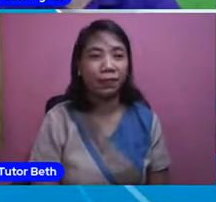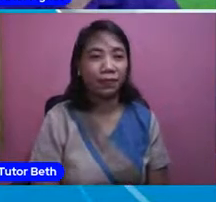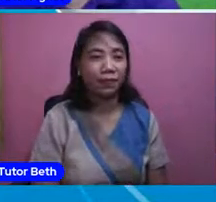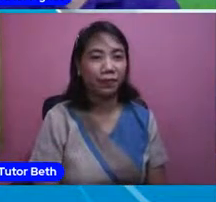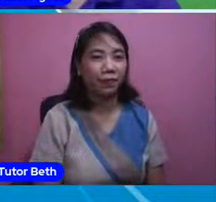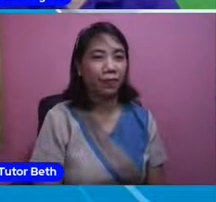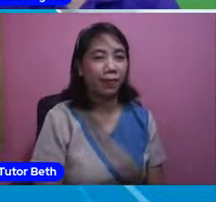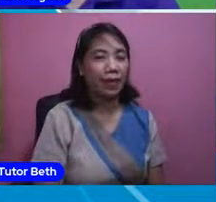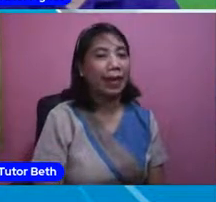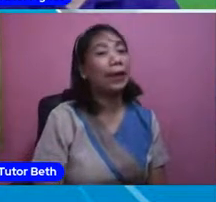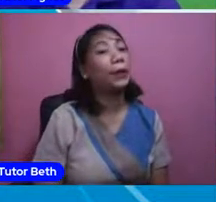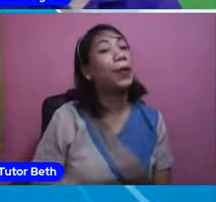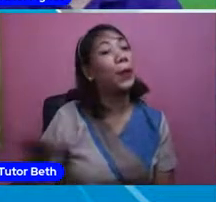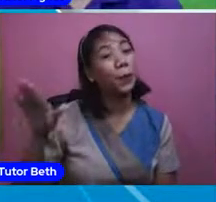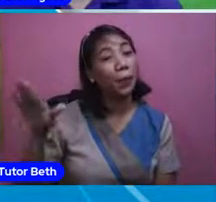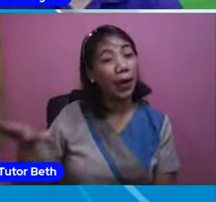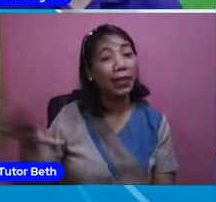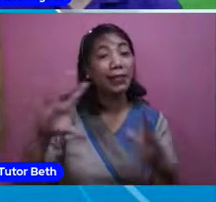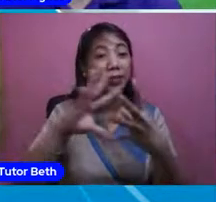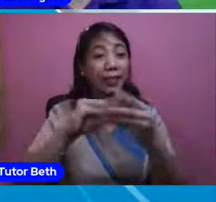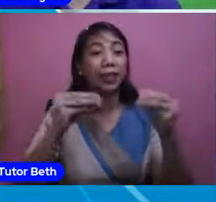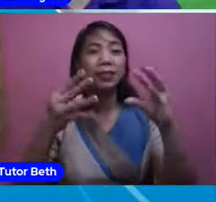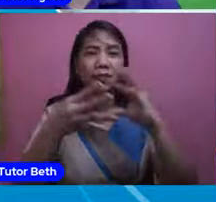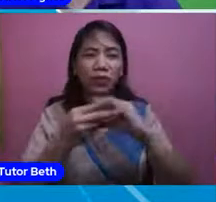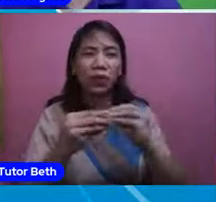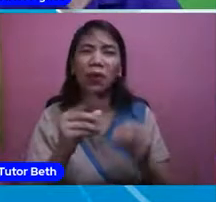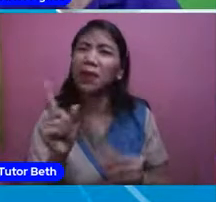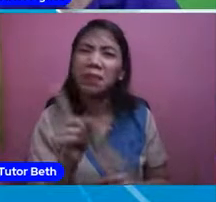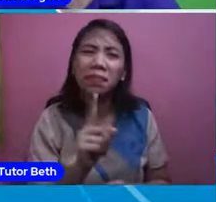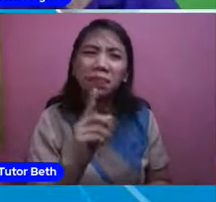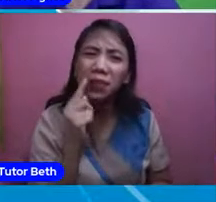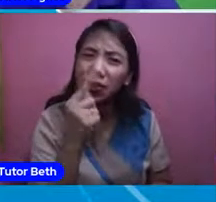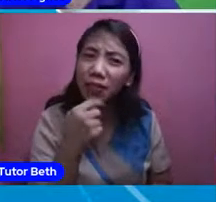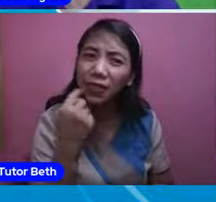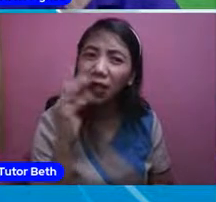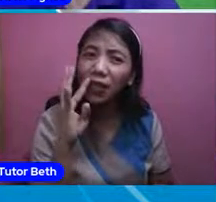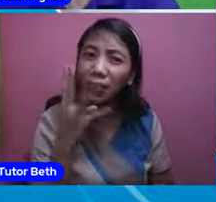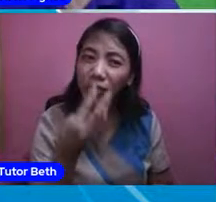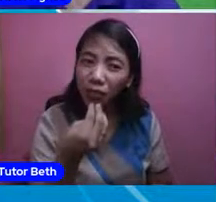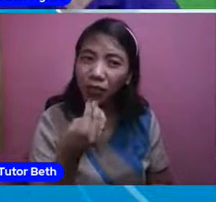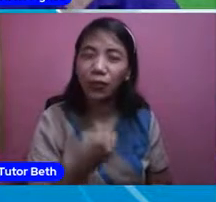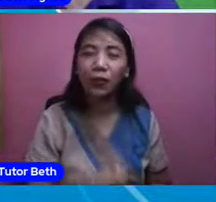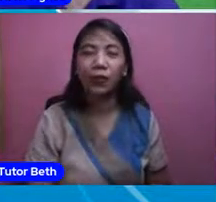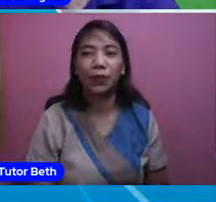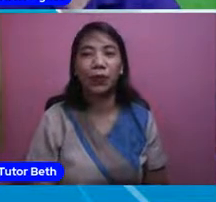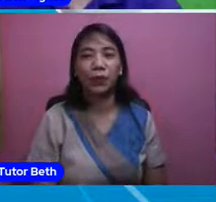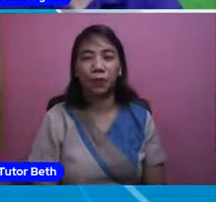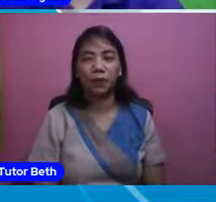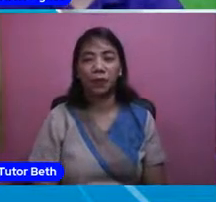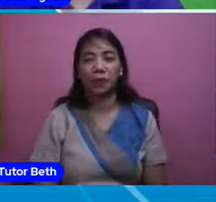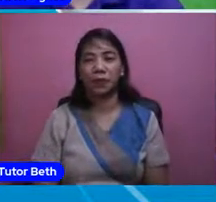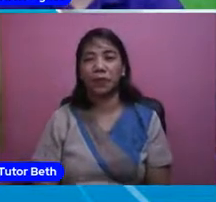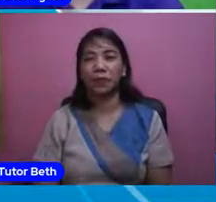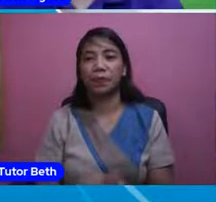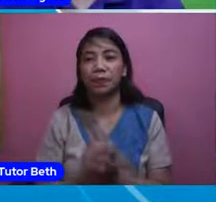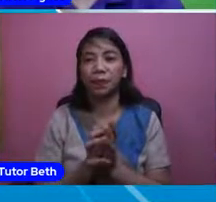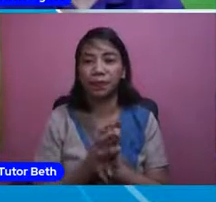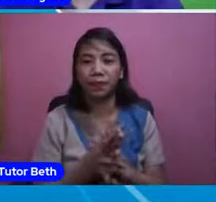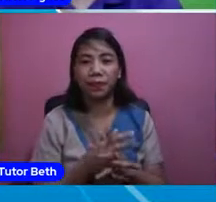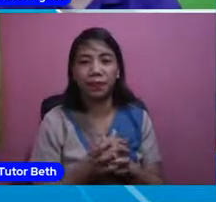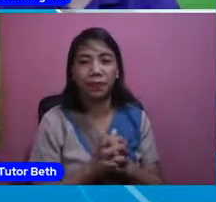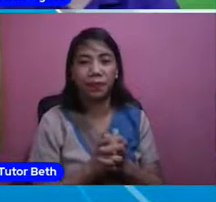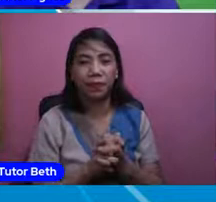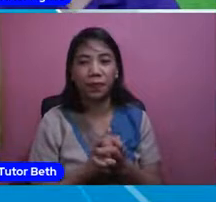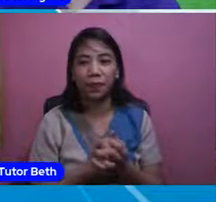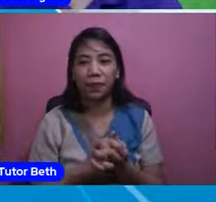sagot nyo. Meron bang nakatanda ng pangalan ng batang lalaki na ibinahagi nating